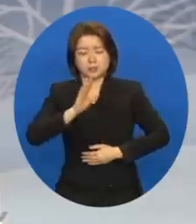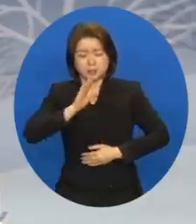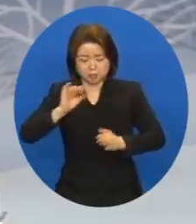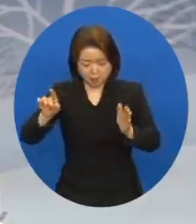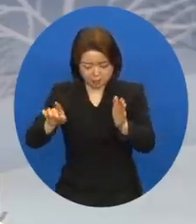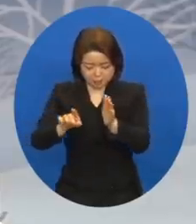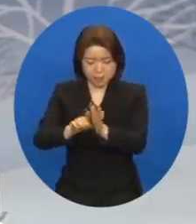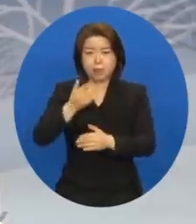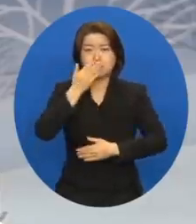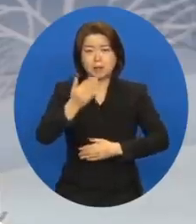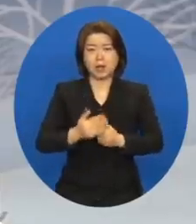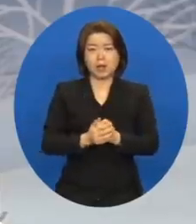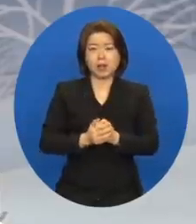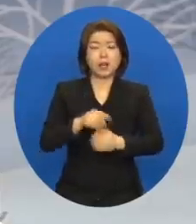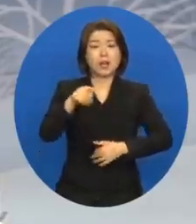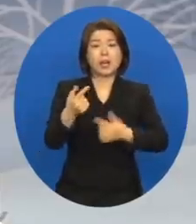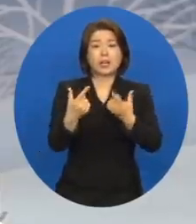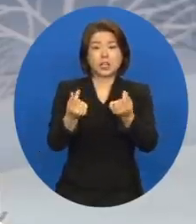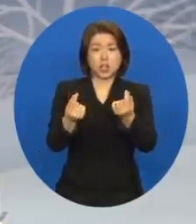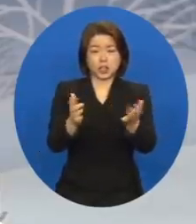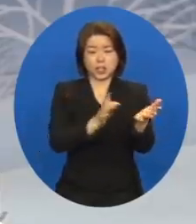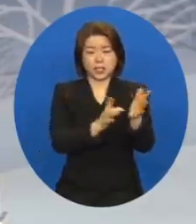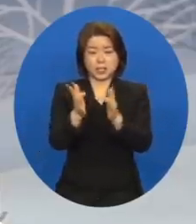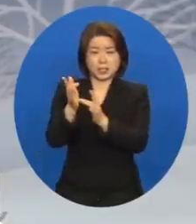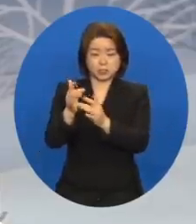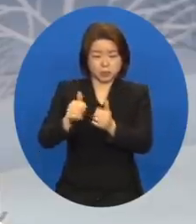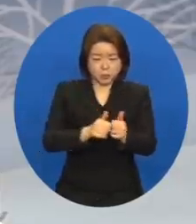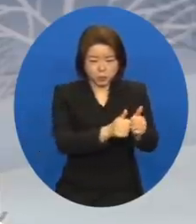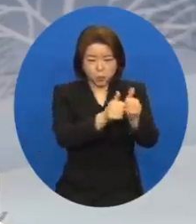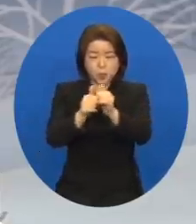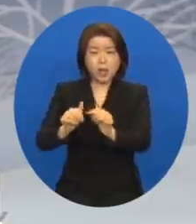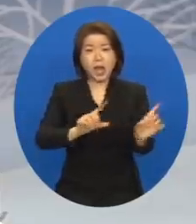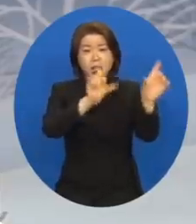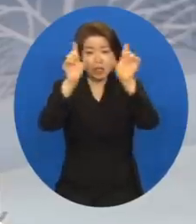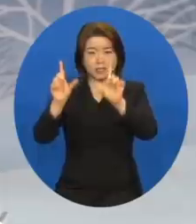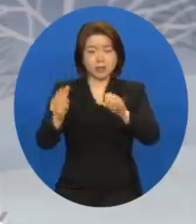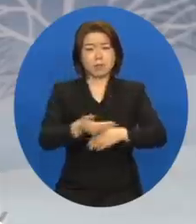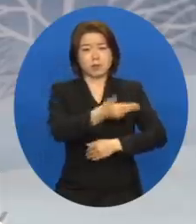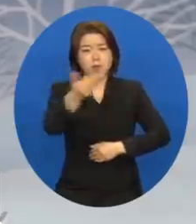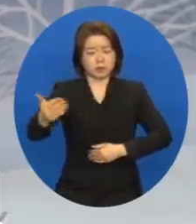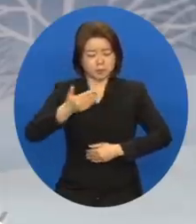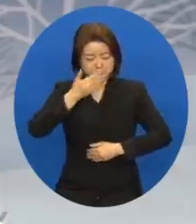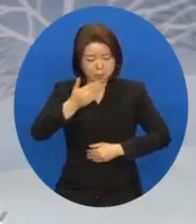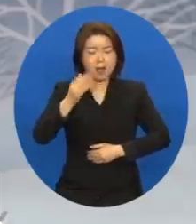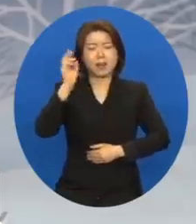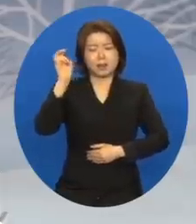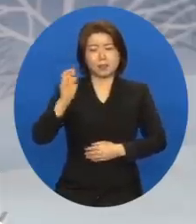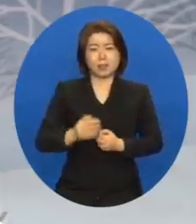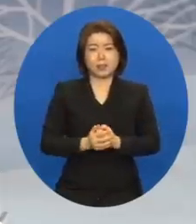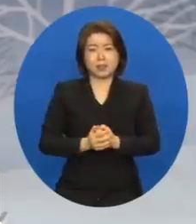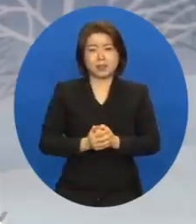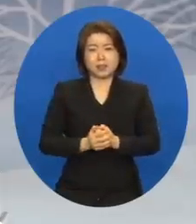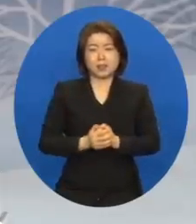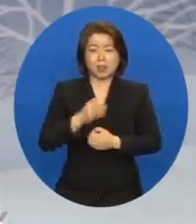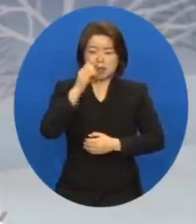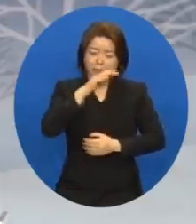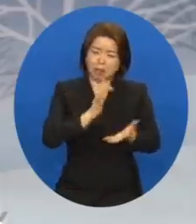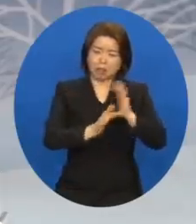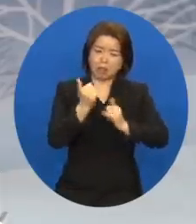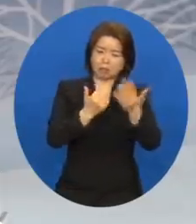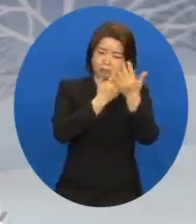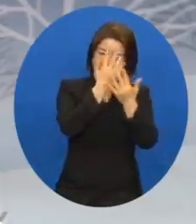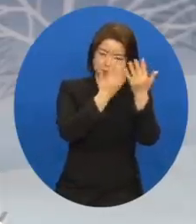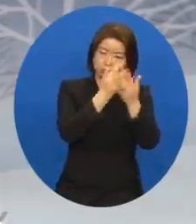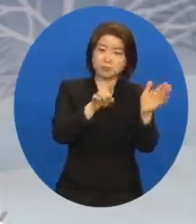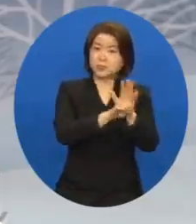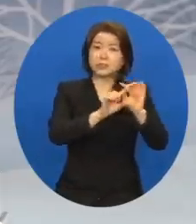되고 그리고 그렇게 예수님과 동행하는 삶을 여러분이 살게 될 것입니다. 그저 예수님을 막연하게 믿는 것이